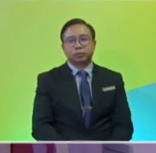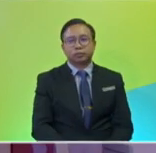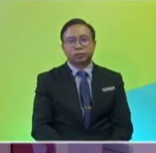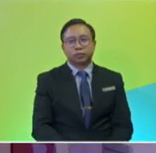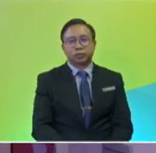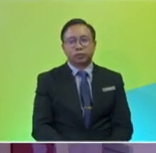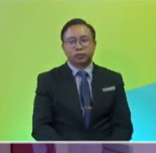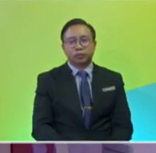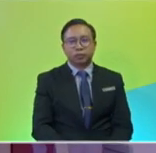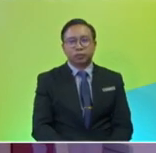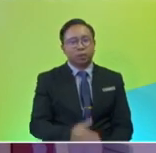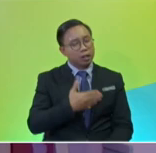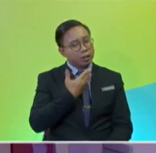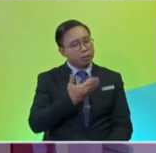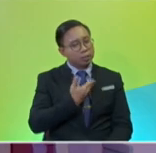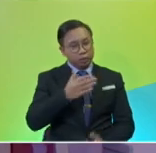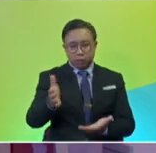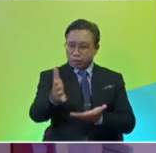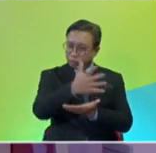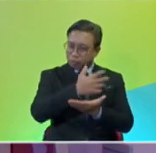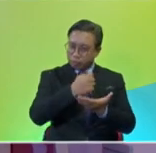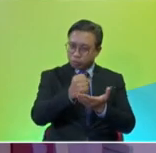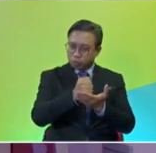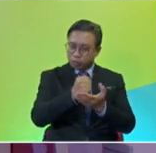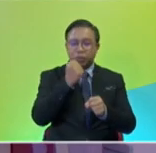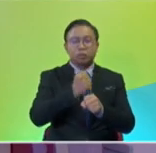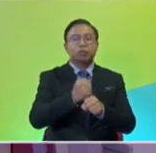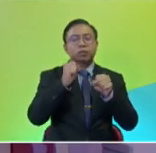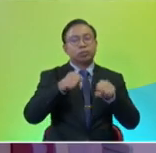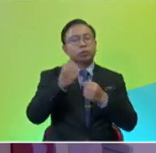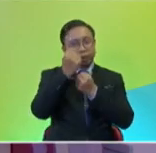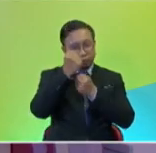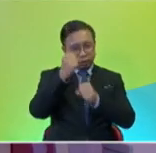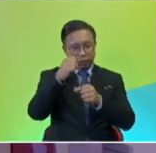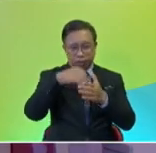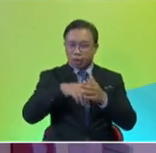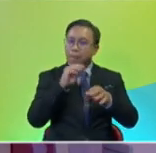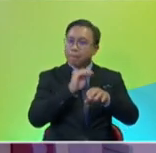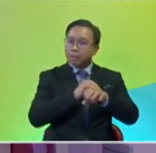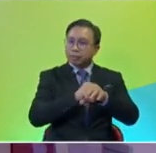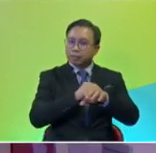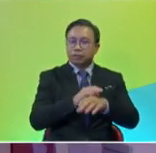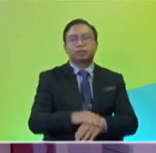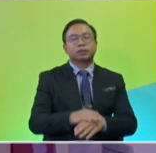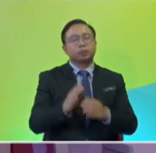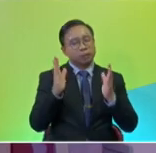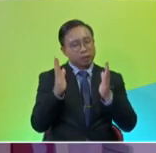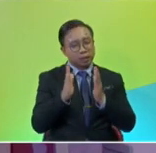suka. Happy lah semua kerana kerja dapat disiapkan dalam masa yang